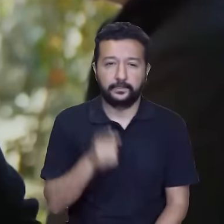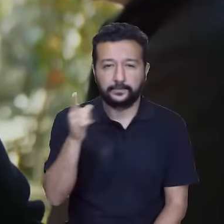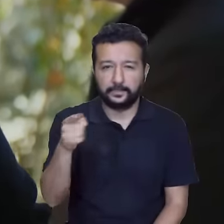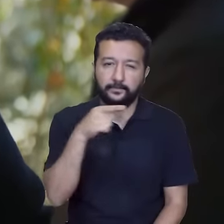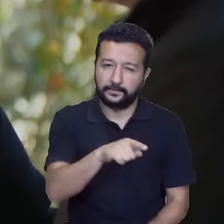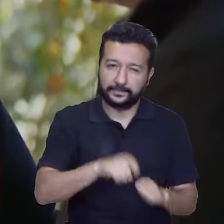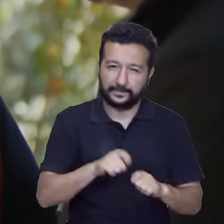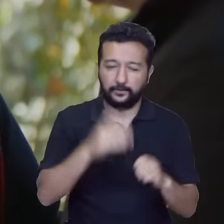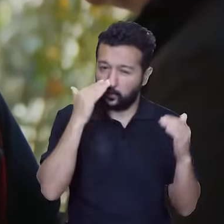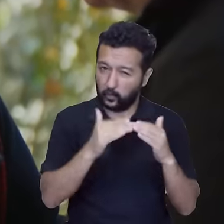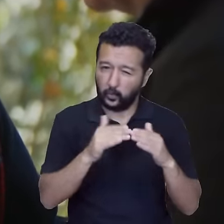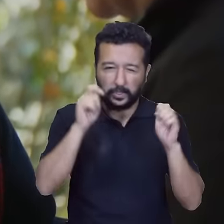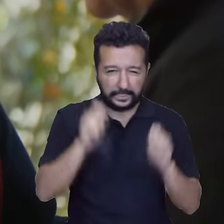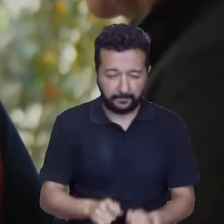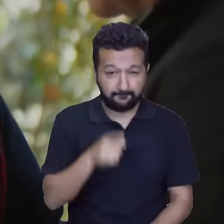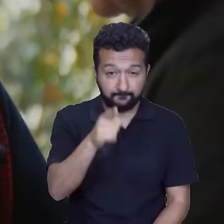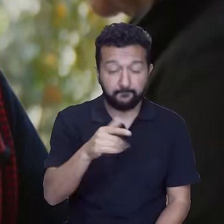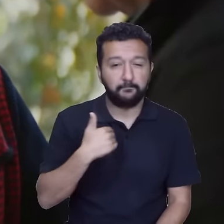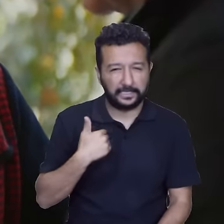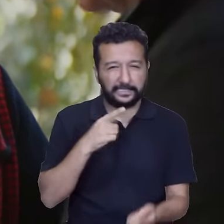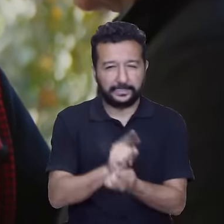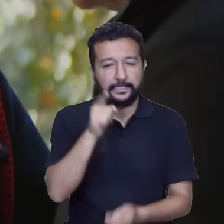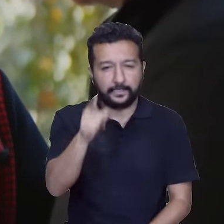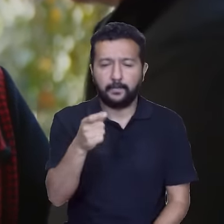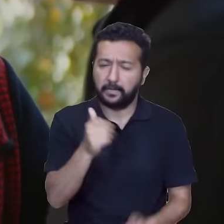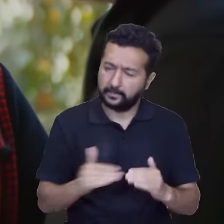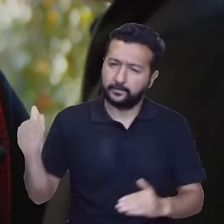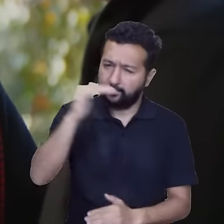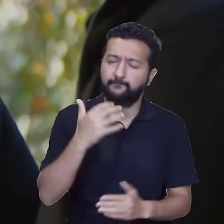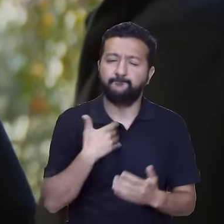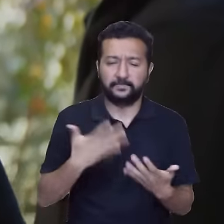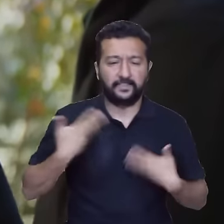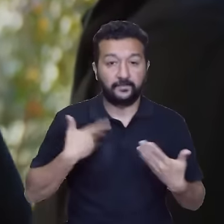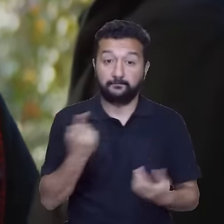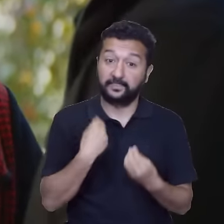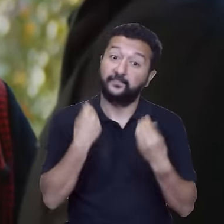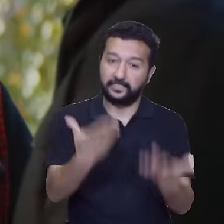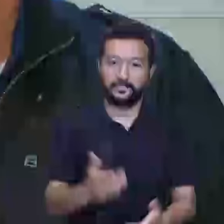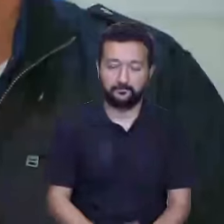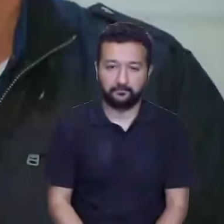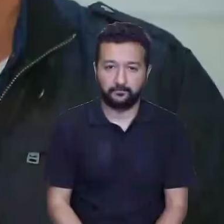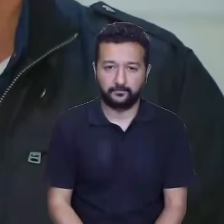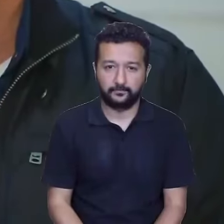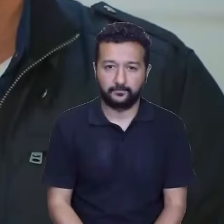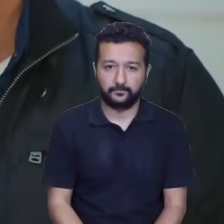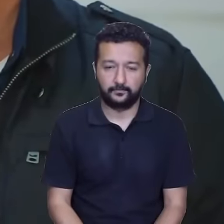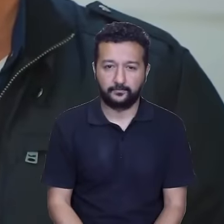Sen bu işi layığıyla hallet, ben de sana paradan daha çok sevinebileceğim bir şey vereceğim.